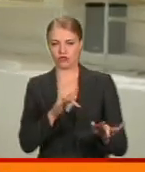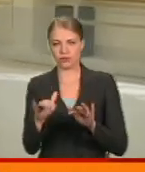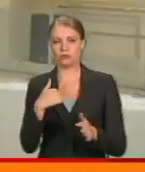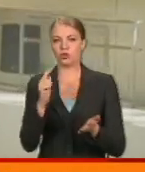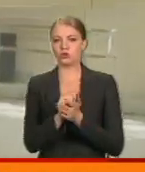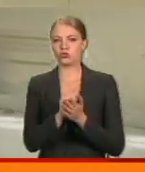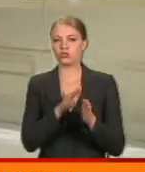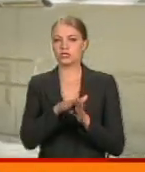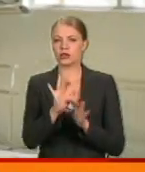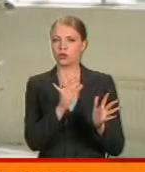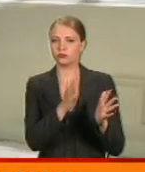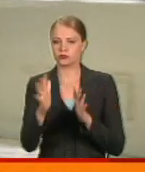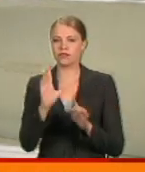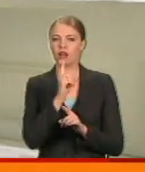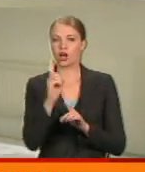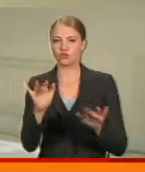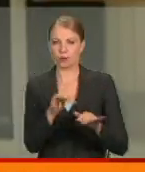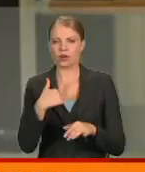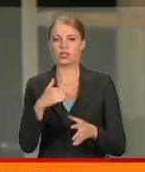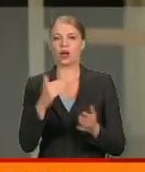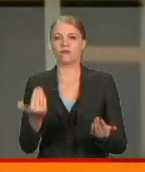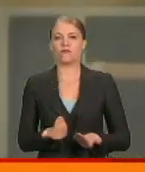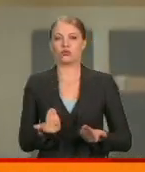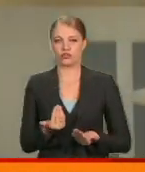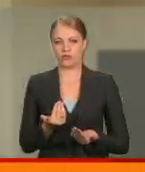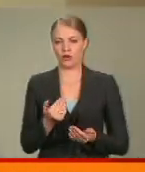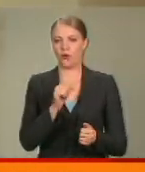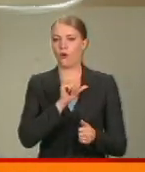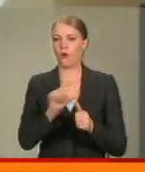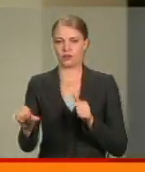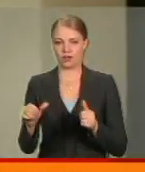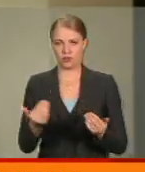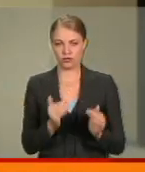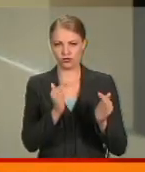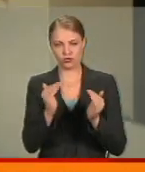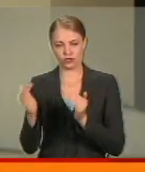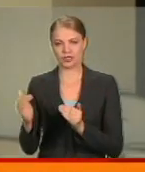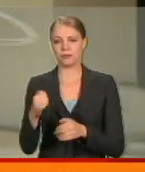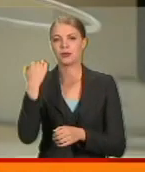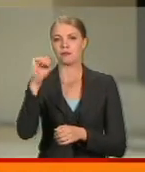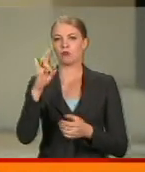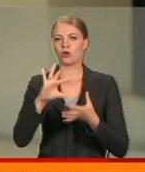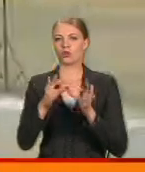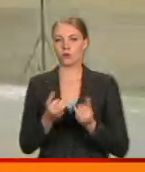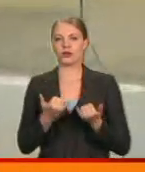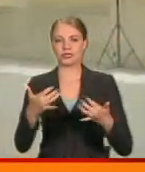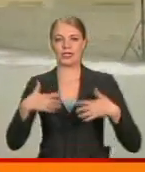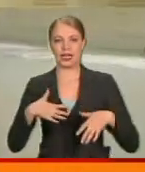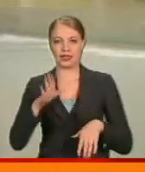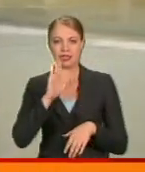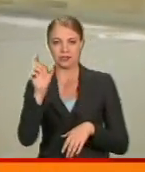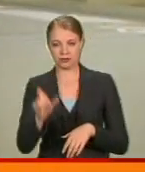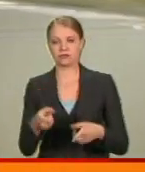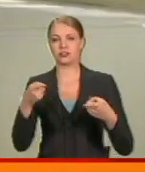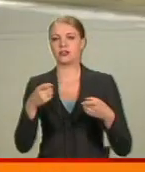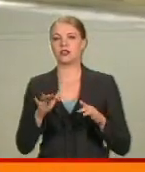розказати цілу історію. В кожному упражненні я взагалі проживаю віддільну життя. Перемога на Олімпіаді для кримки Ганни